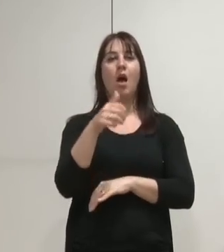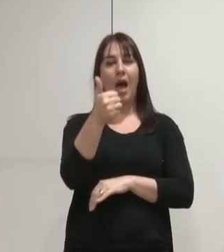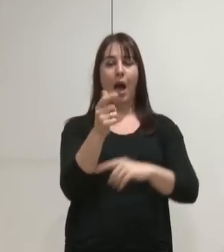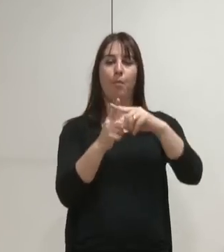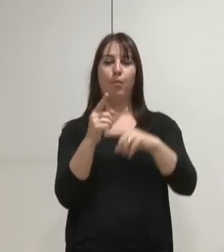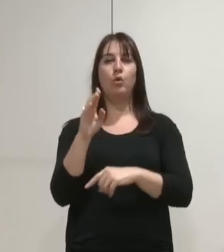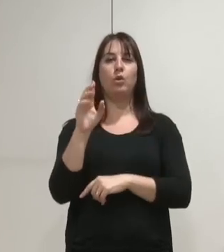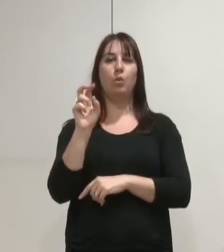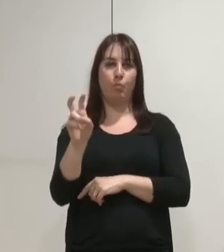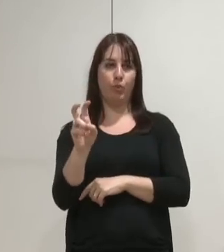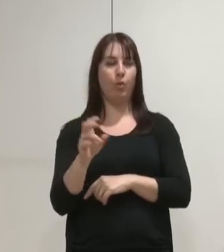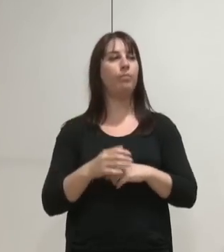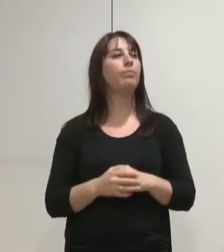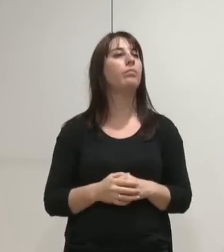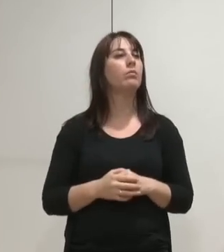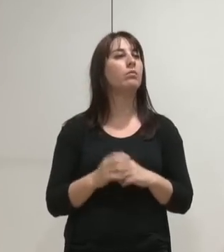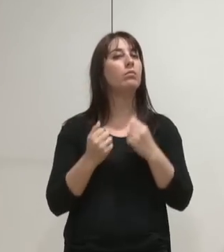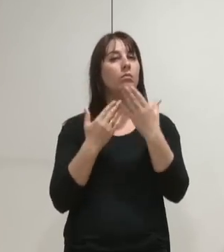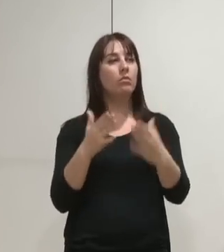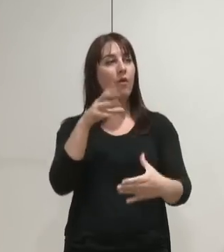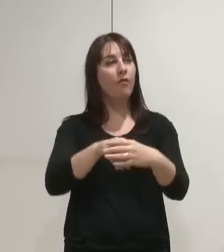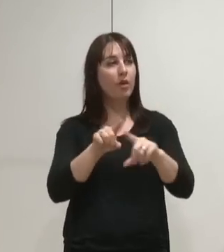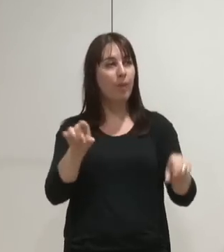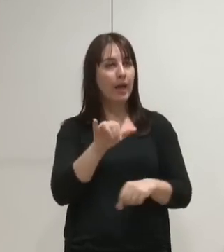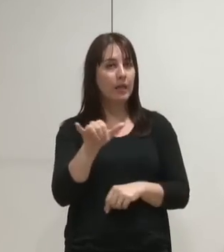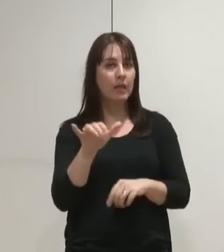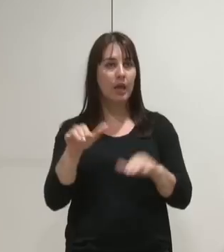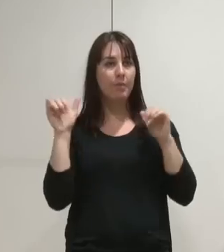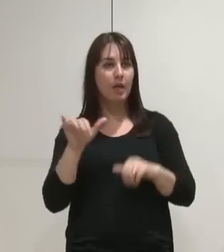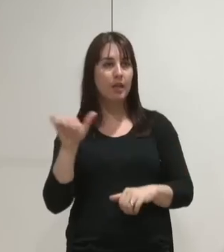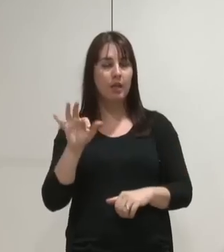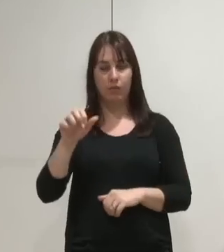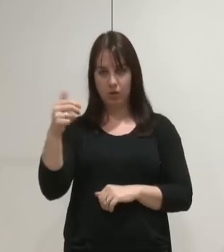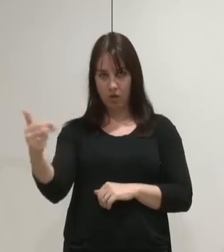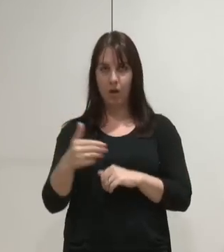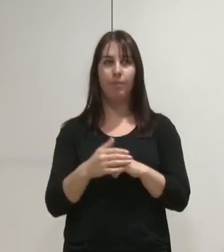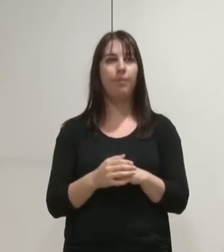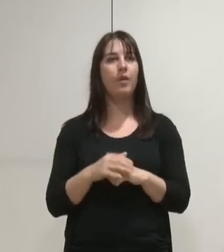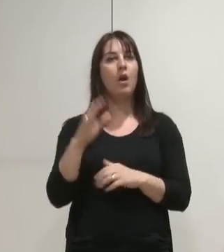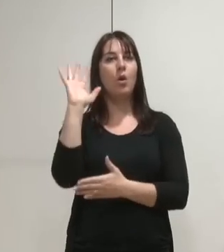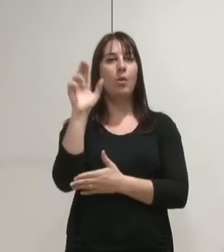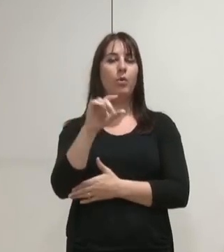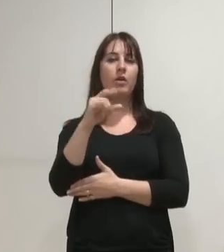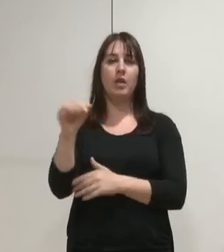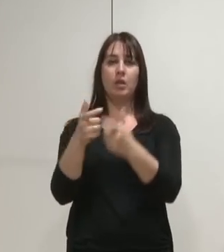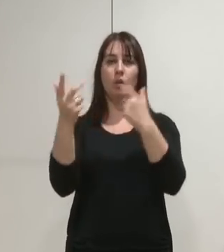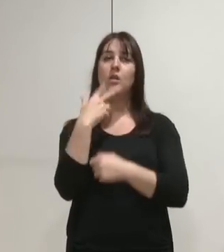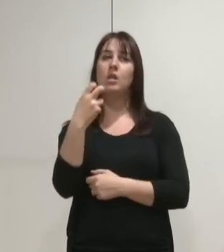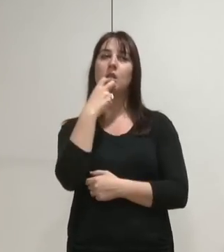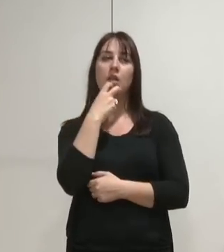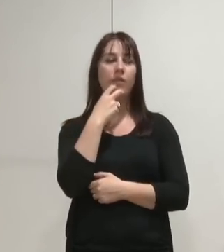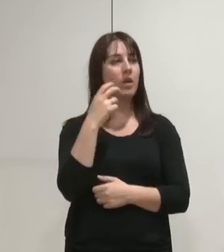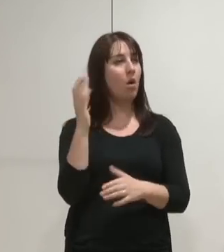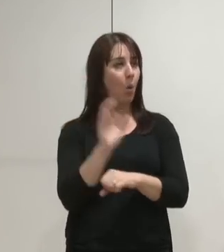je la mets au voix qui ne prend pas part au vote qui s'abstient Front national UMP udi société civile qui